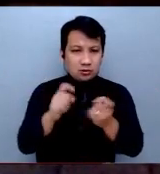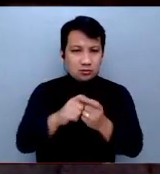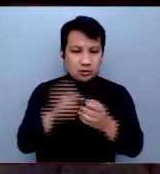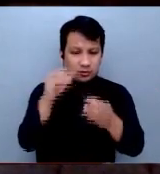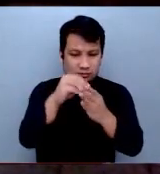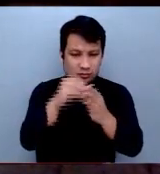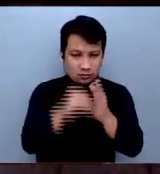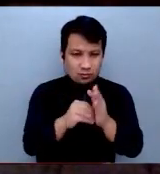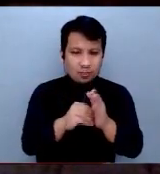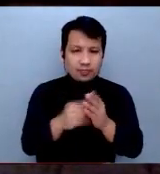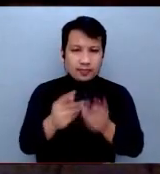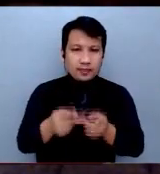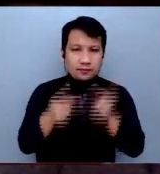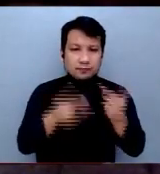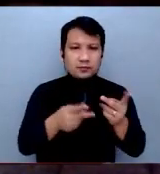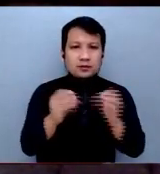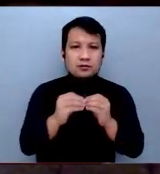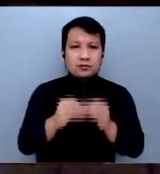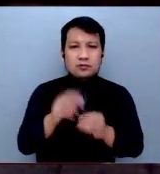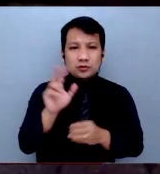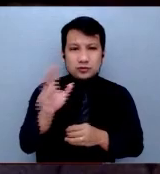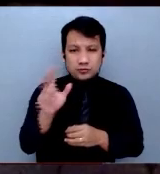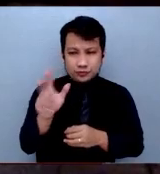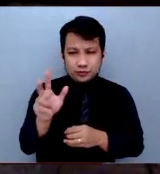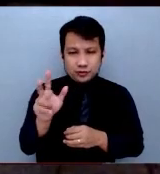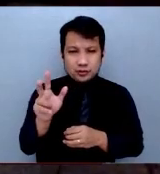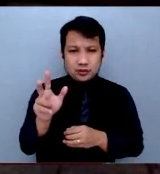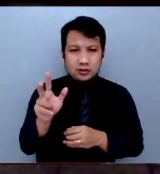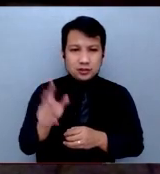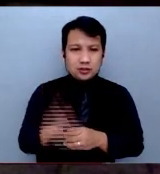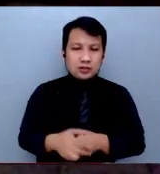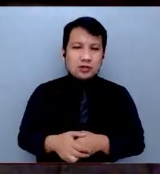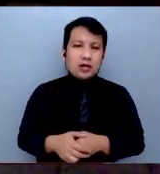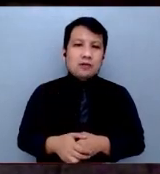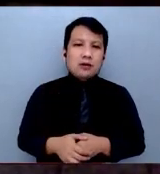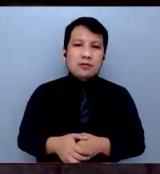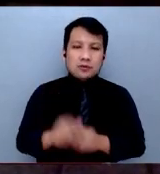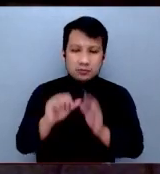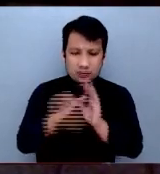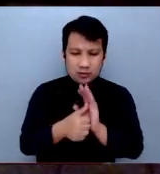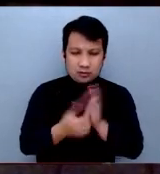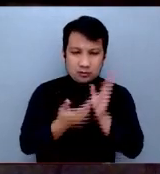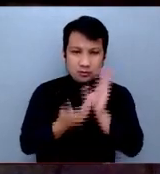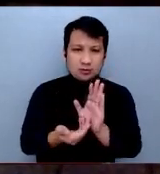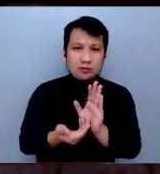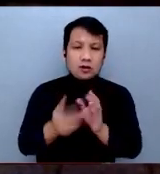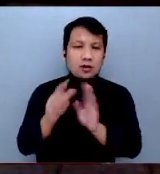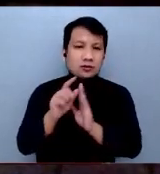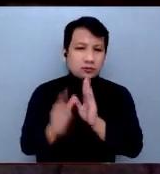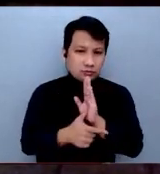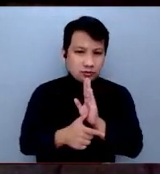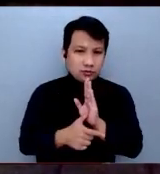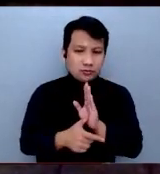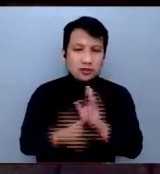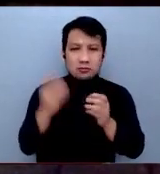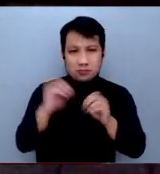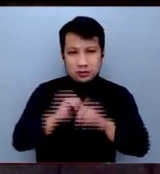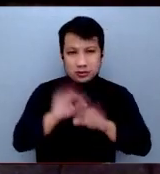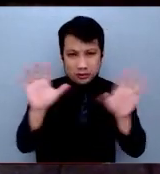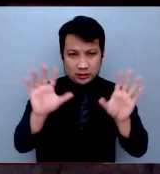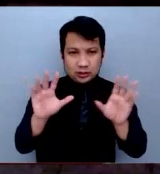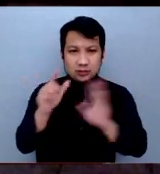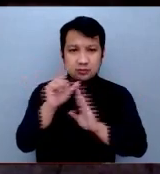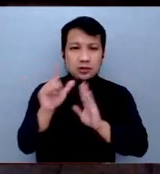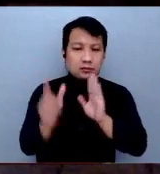mga petisyon. And after more than 30 petitions, ay may implement na daw sa wakas itong batas ito o magiging maliwanag na itong batas ito. At